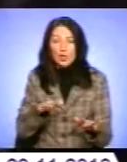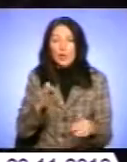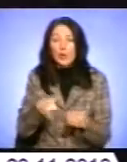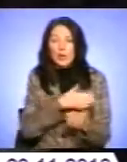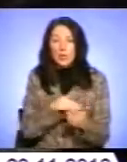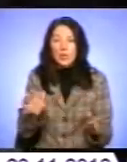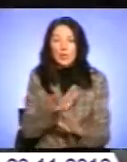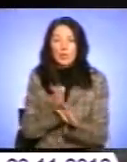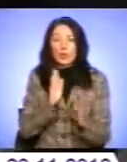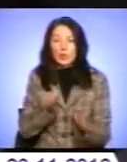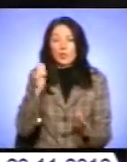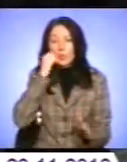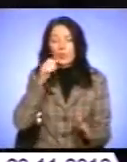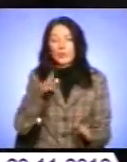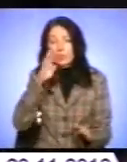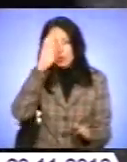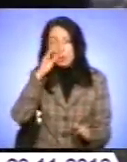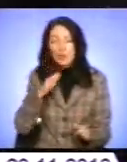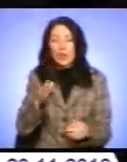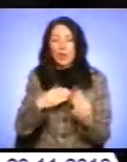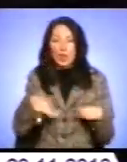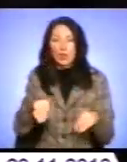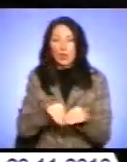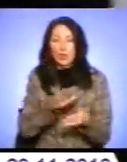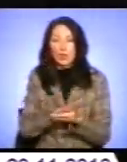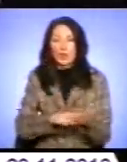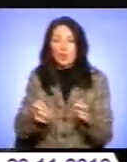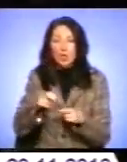їхніх родин. Триває розслідування.